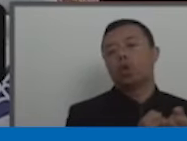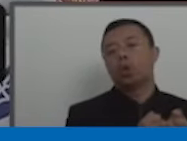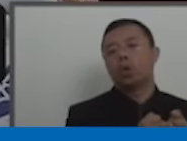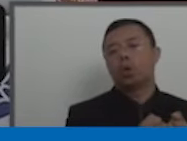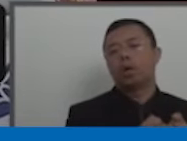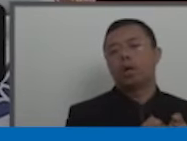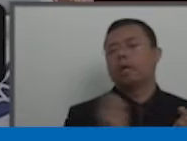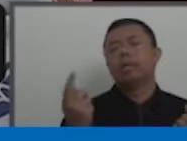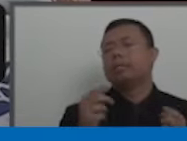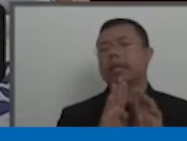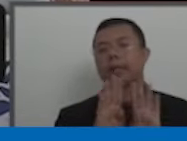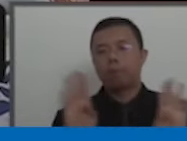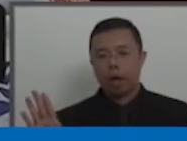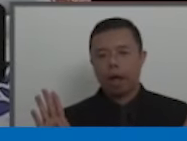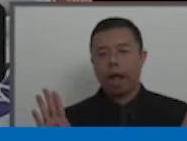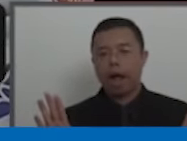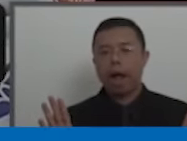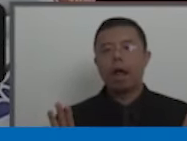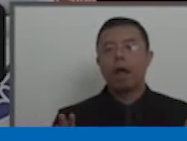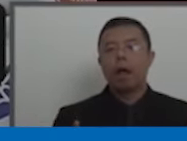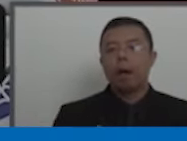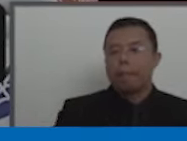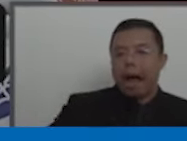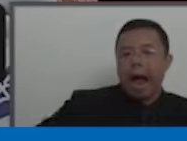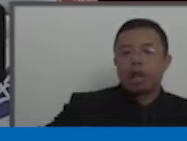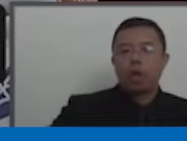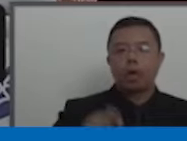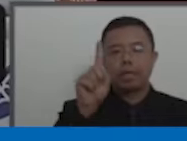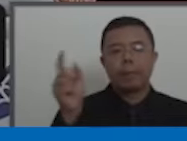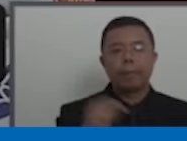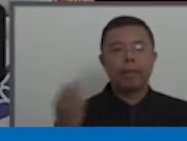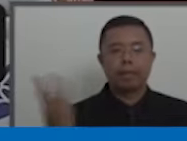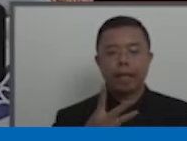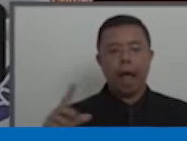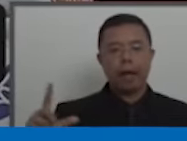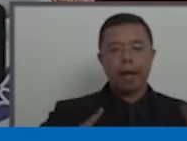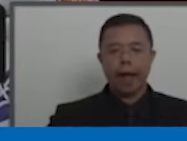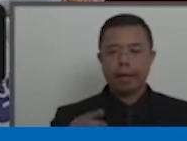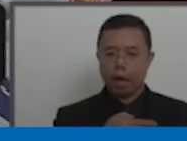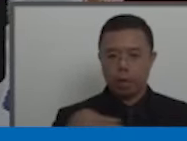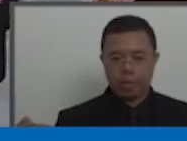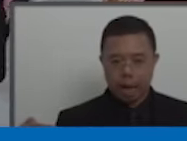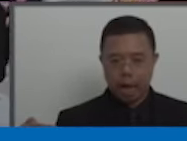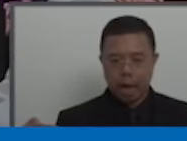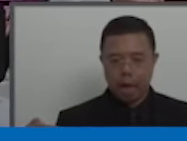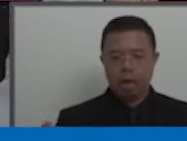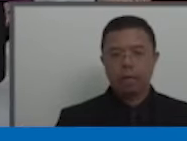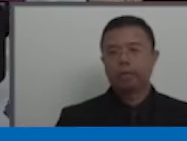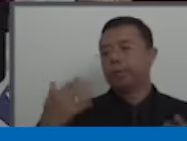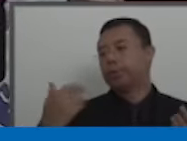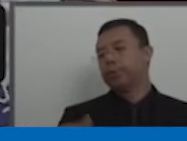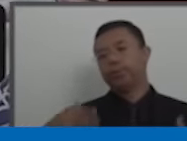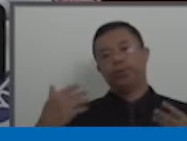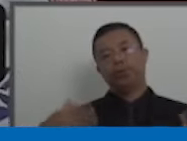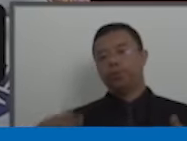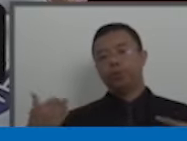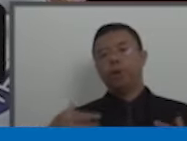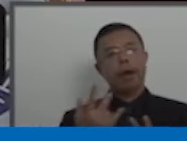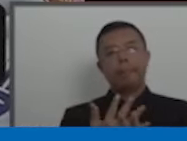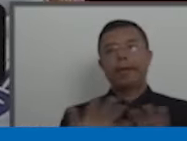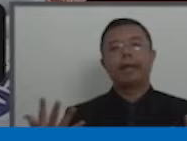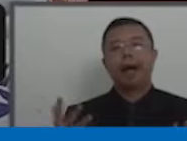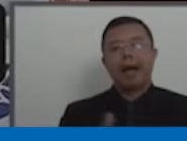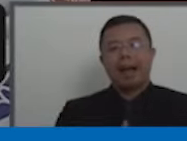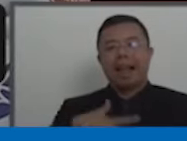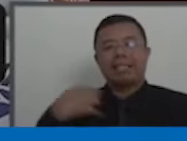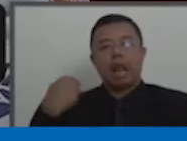sangat terbuka menguasai sepertiga kekayaan Indonesia sungguh-sungguh rakyat merasa